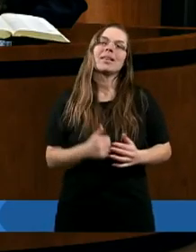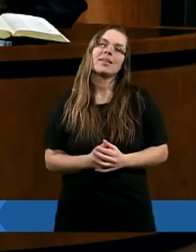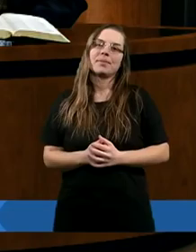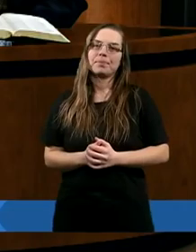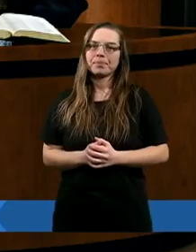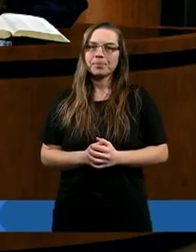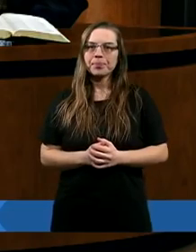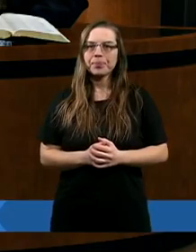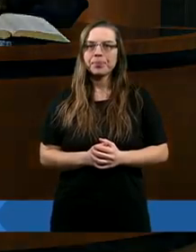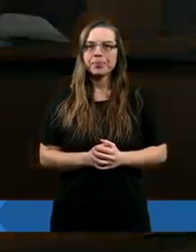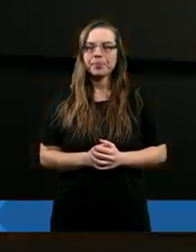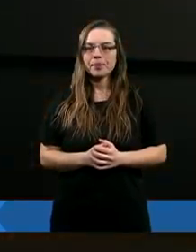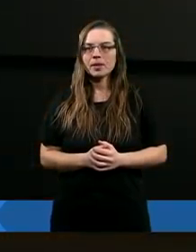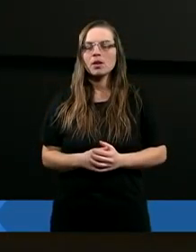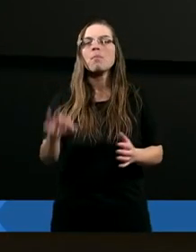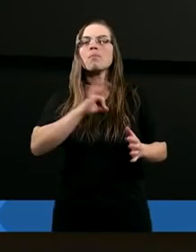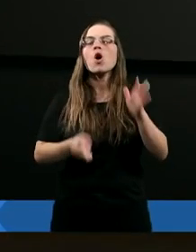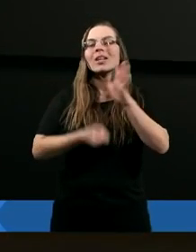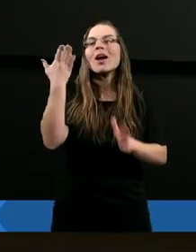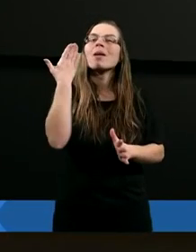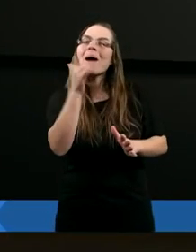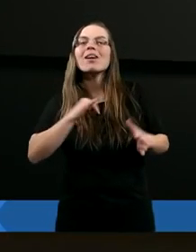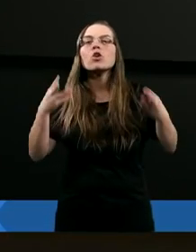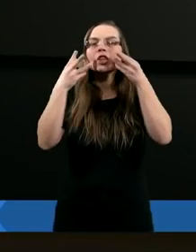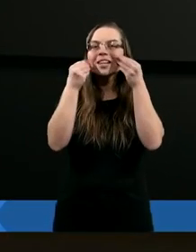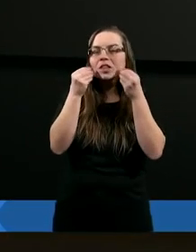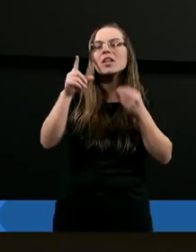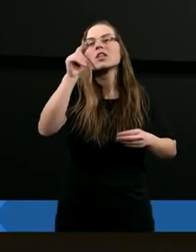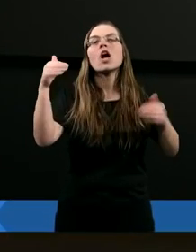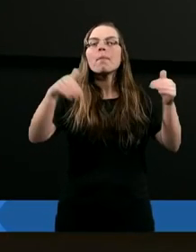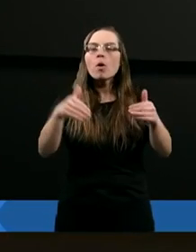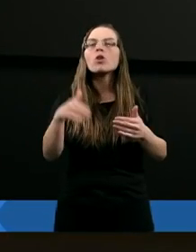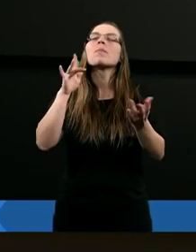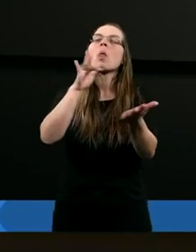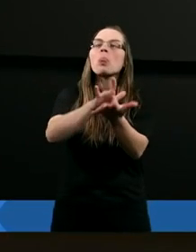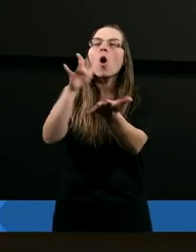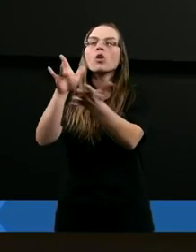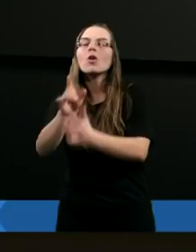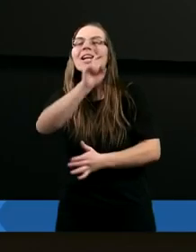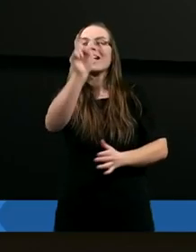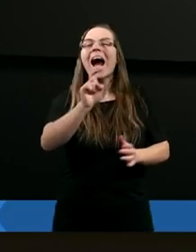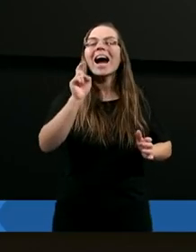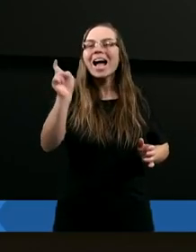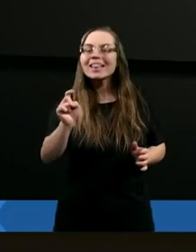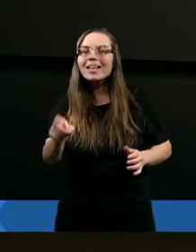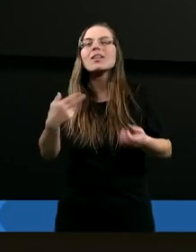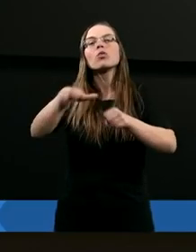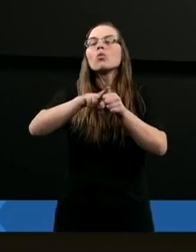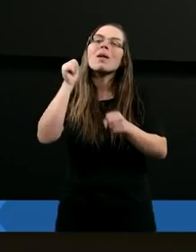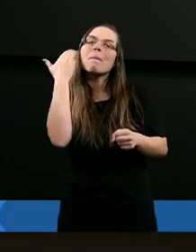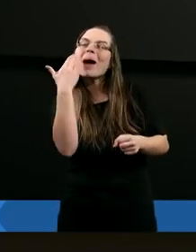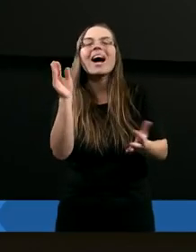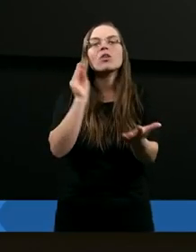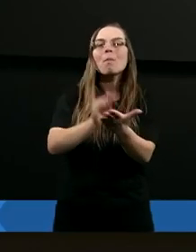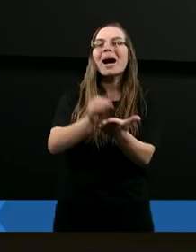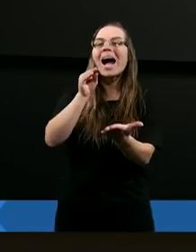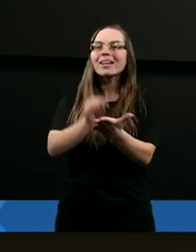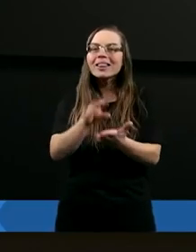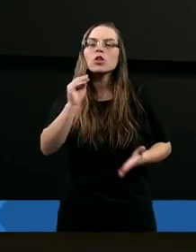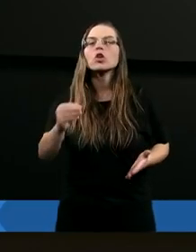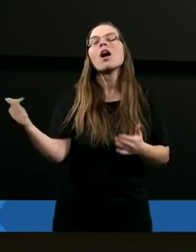Amen. Moi drodzy, bardzo się cieszę, że możemy dotknąć zagadnienia, które jest bardzo praktyczne.